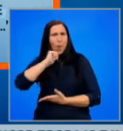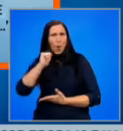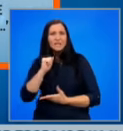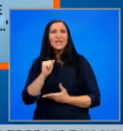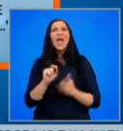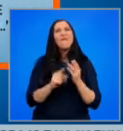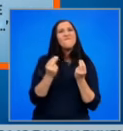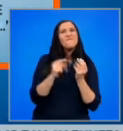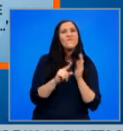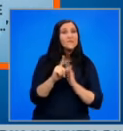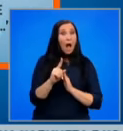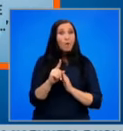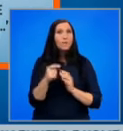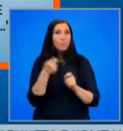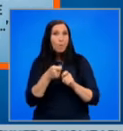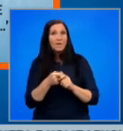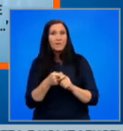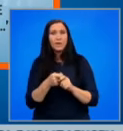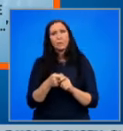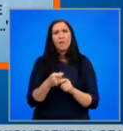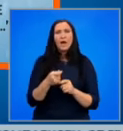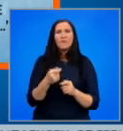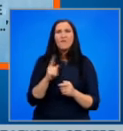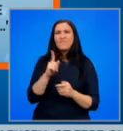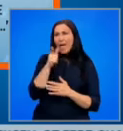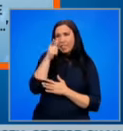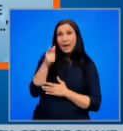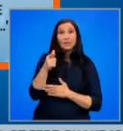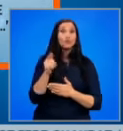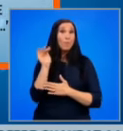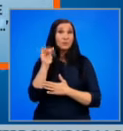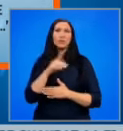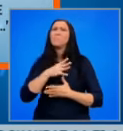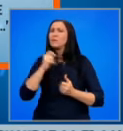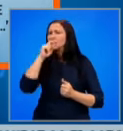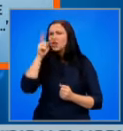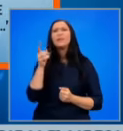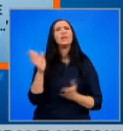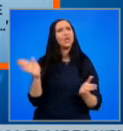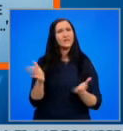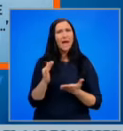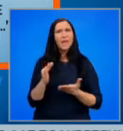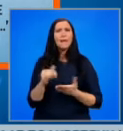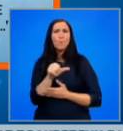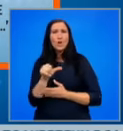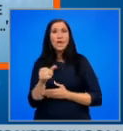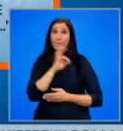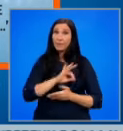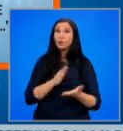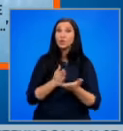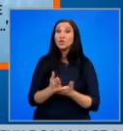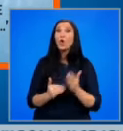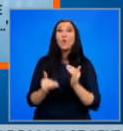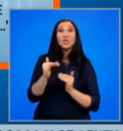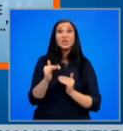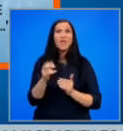фискални корекции в недалечно бъдеще, независимо дали това ще стане по линия на приходите, т.е. чрез увеличение на данъците